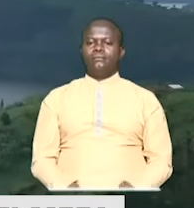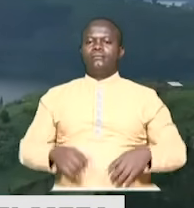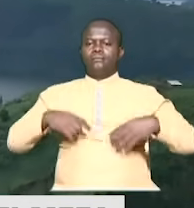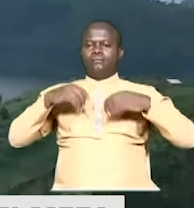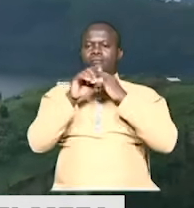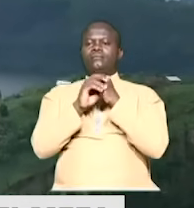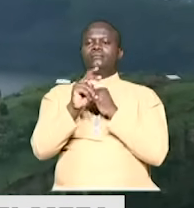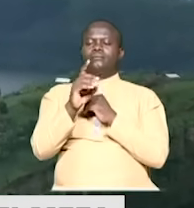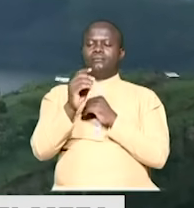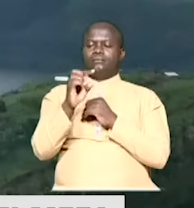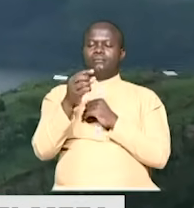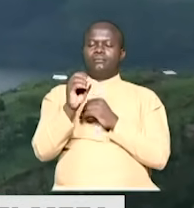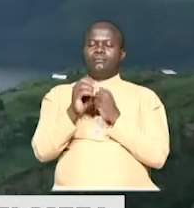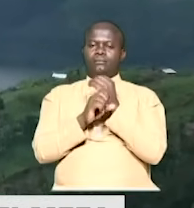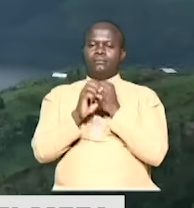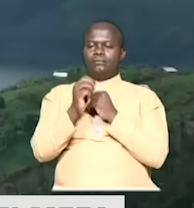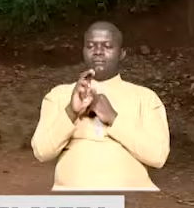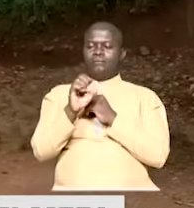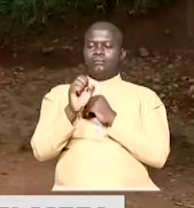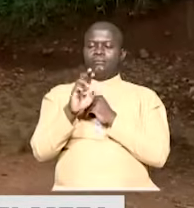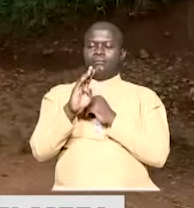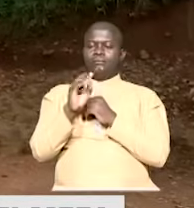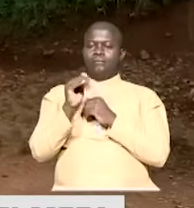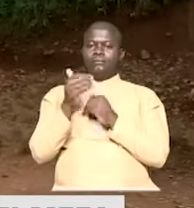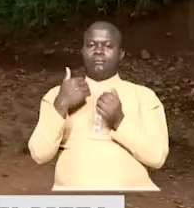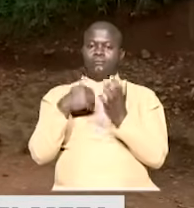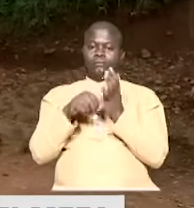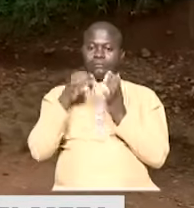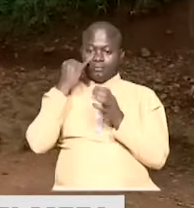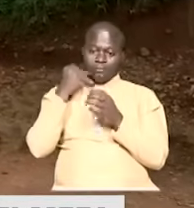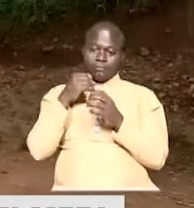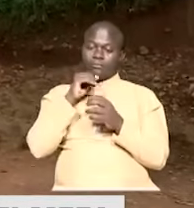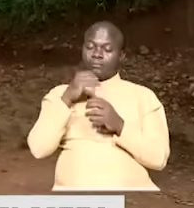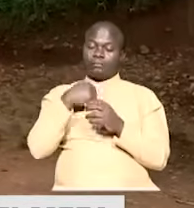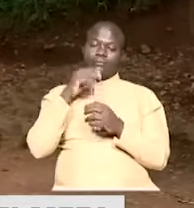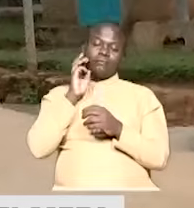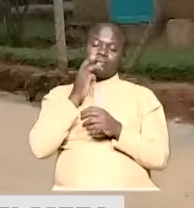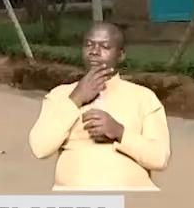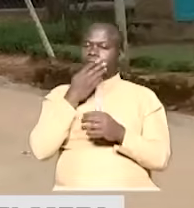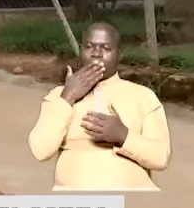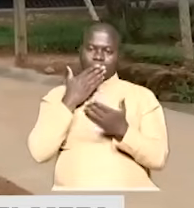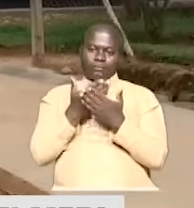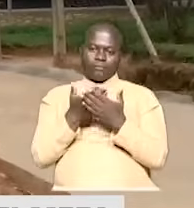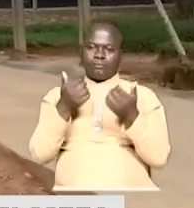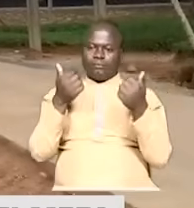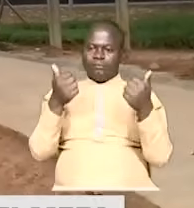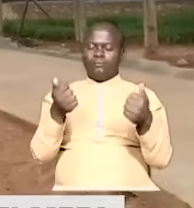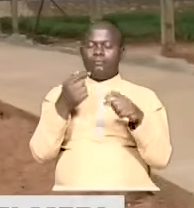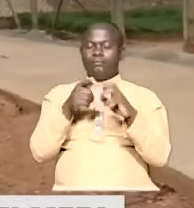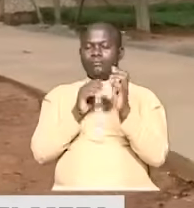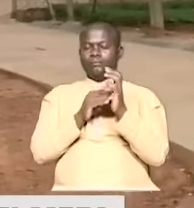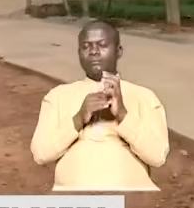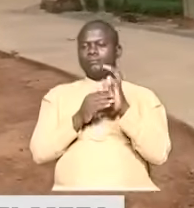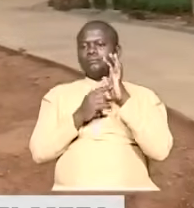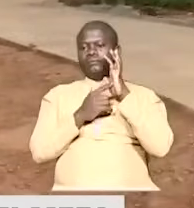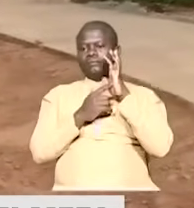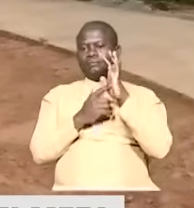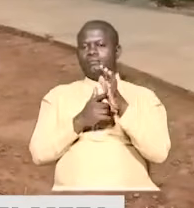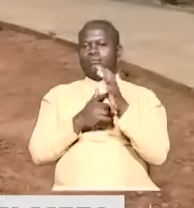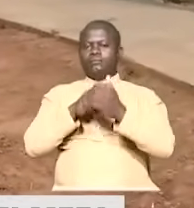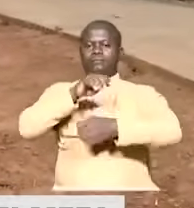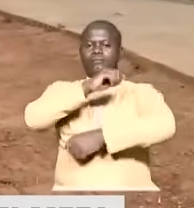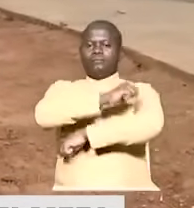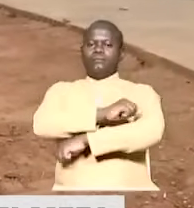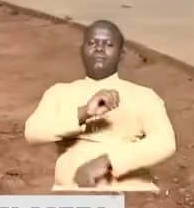ka Ndago mu murenge wa Rusarabuye bagaragaza ko bafite ikibazo gikomeye cyo kutagira amazi meza muri rusange, gusaba gaca umurongo ku rwunge rw'amashuri